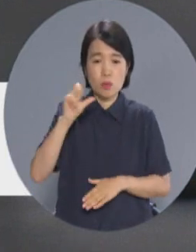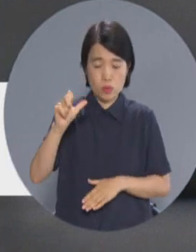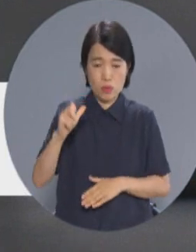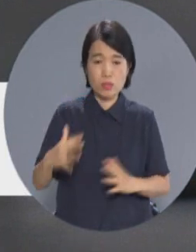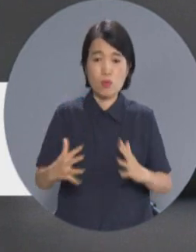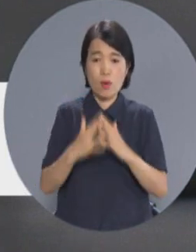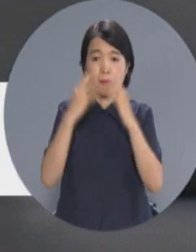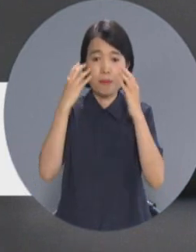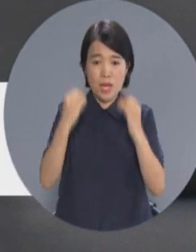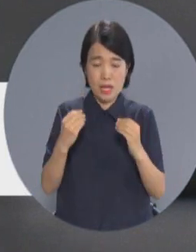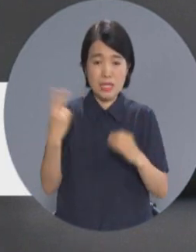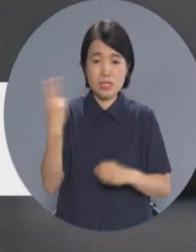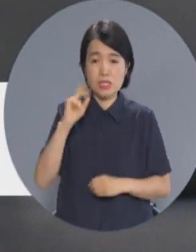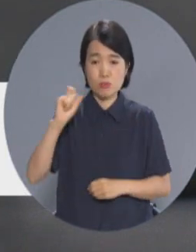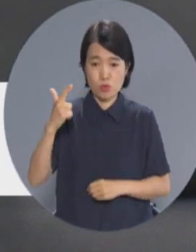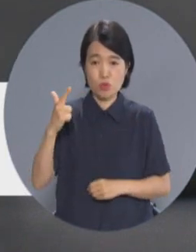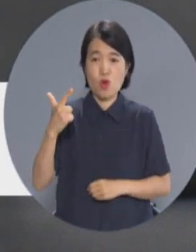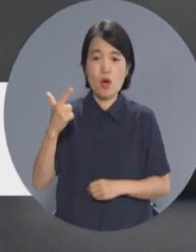2025년까지